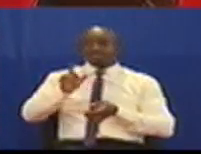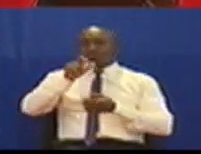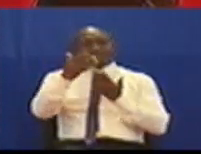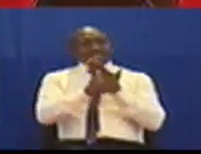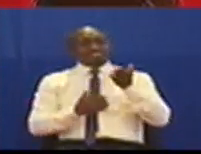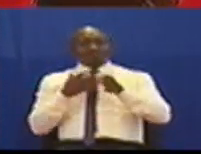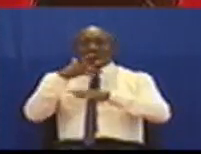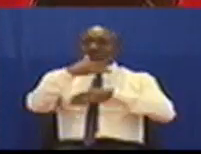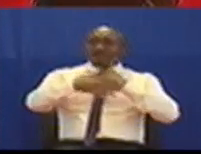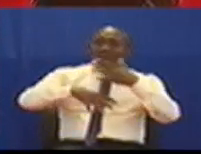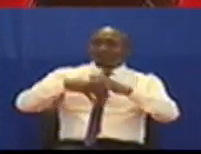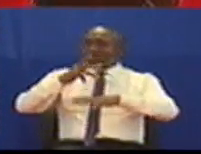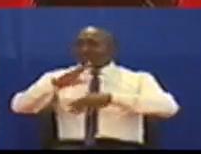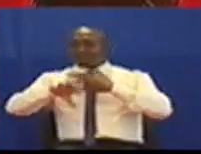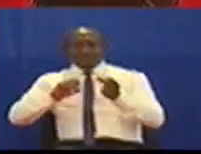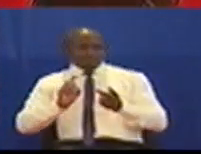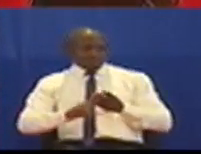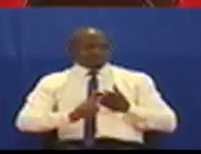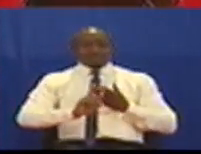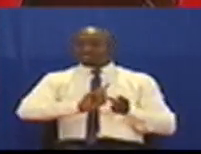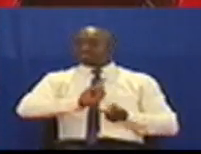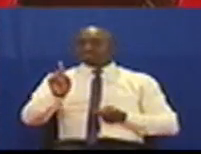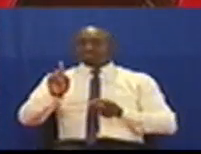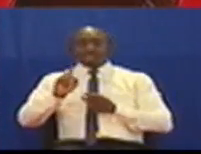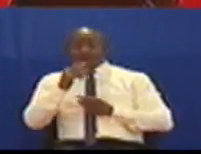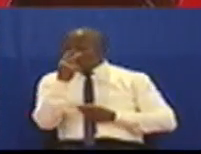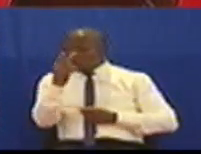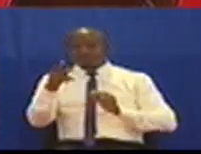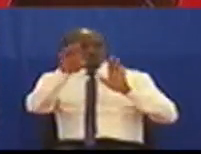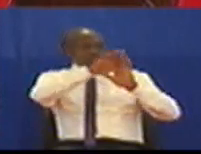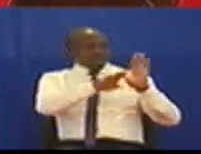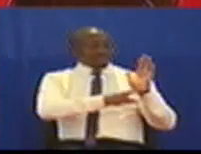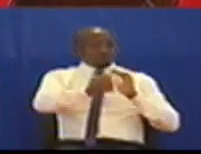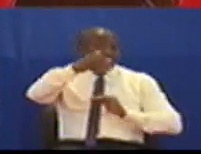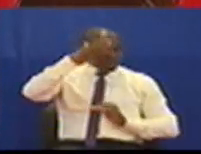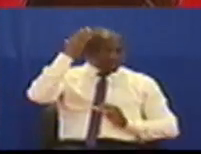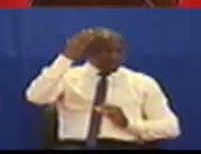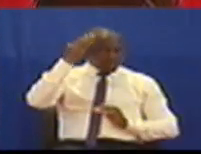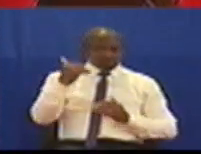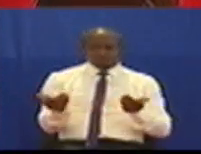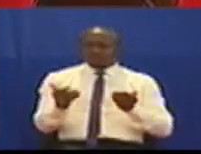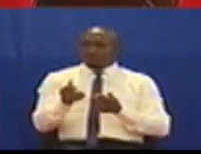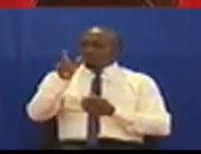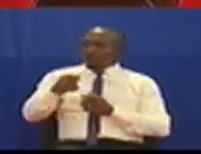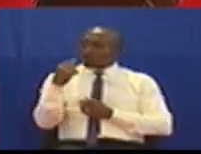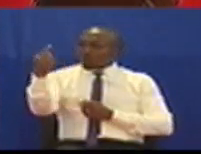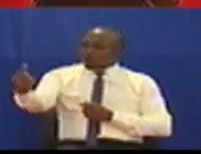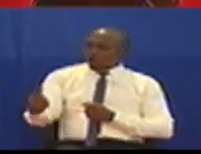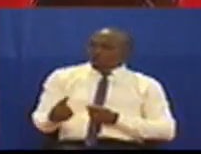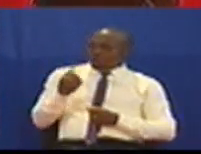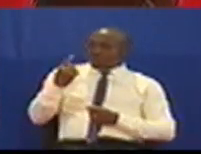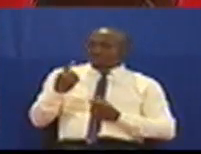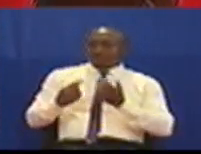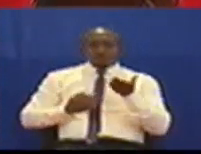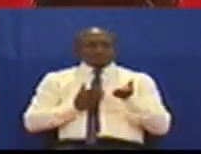wanaingiliana sana. Na hakuna sijaona utaratibu wa serikali kwamba inawapima wale watu wanaokuja